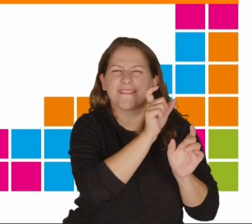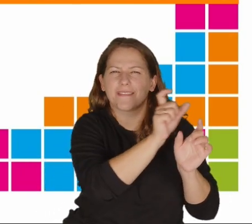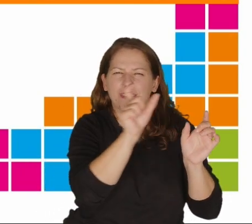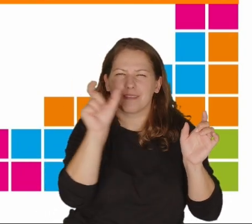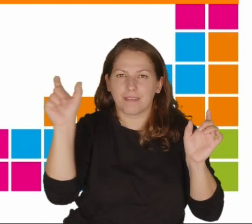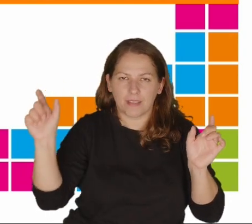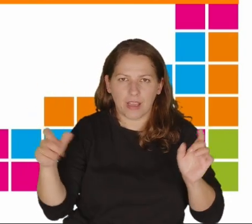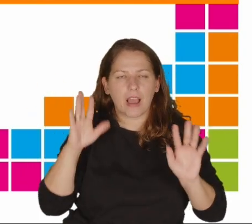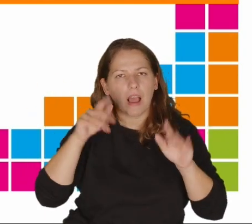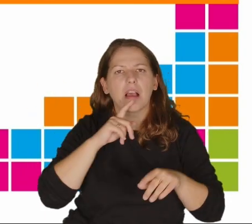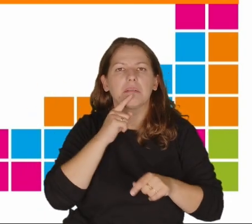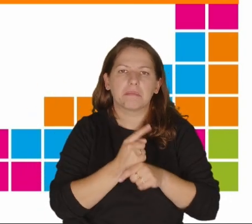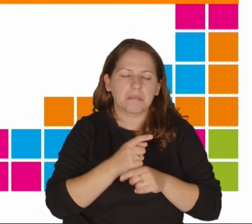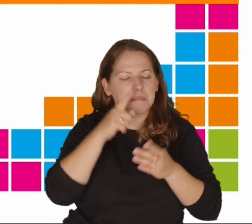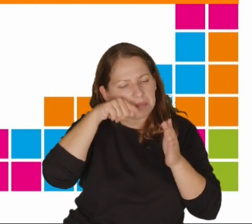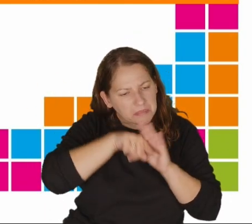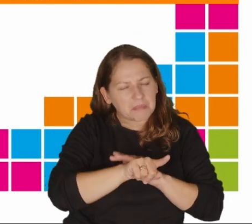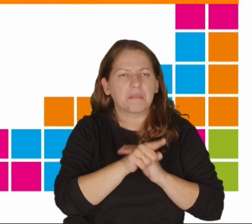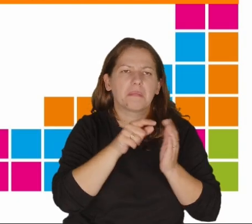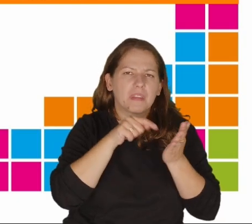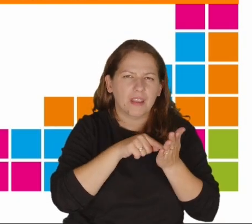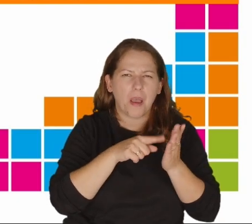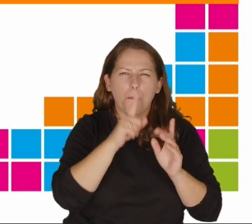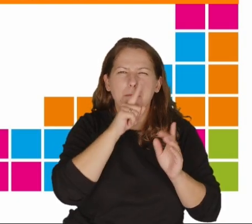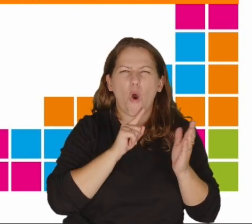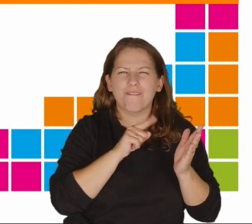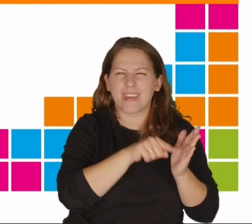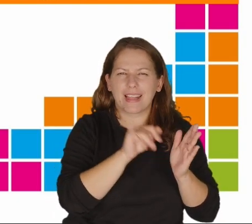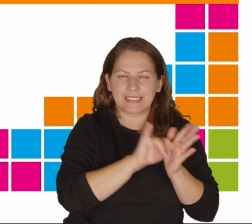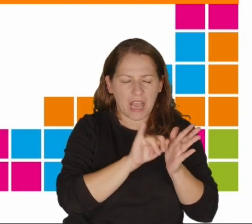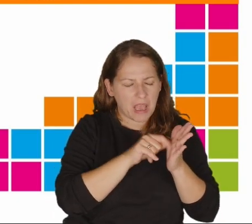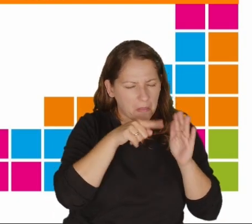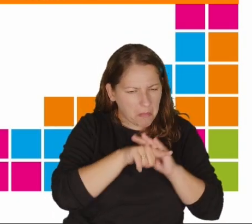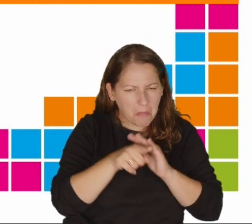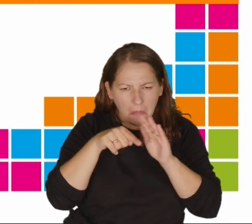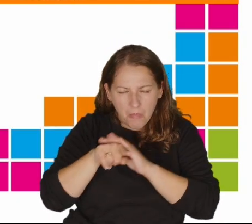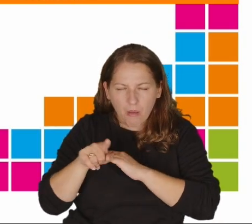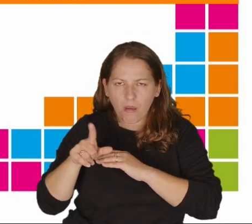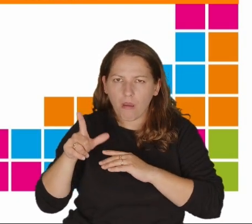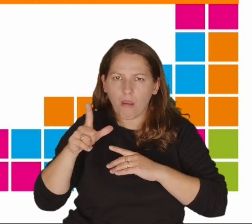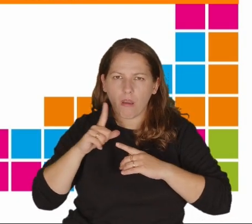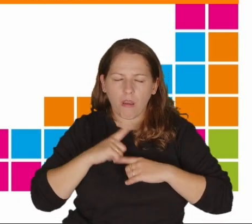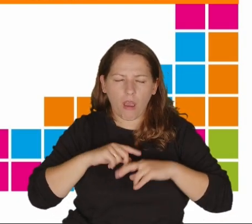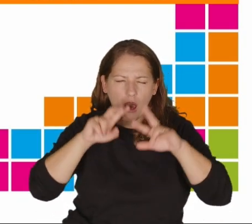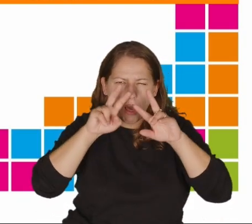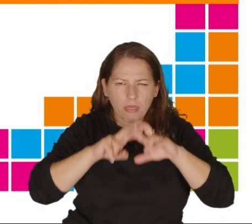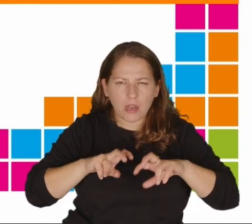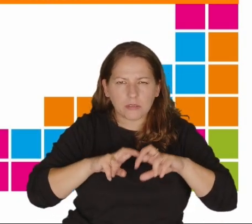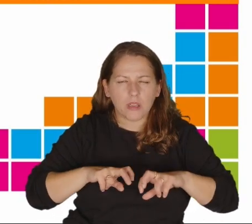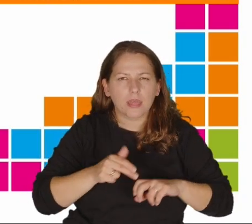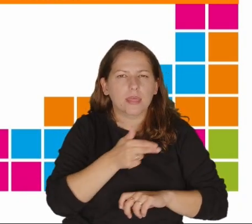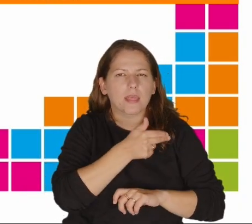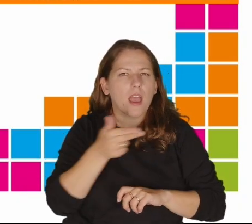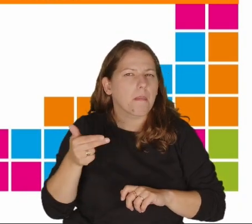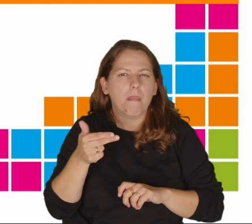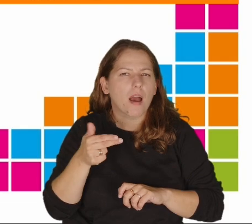się wejść na te profile tak, żeby zobaczyć, co się na nich znajduje. No i zaczęliśmy też analizować tematykę, jaka na